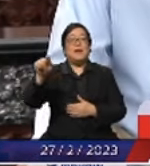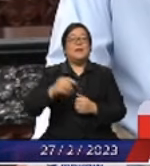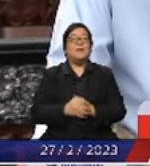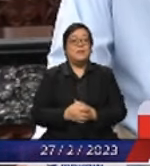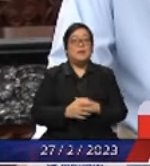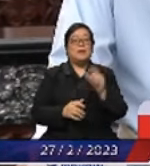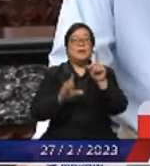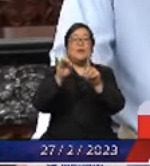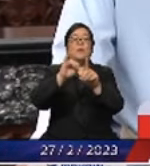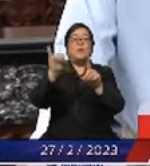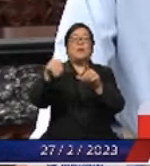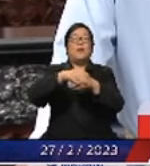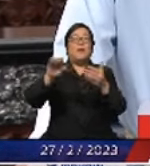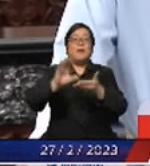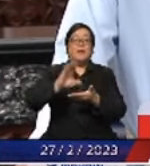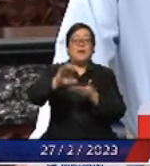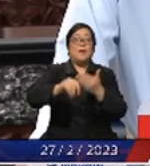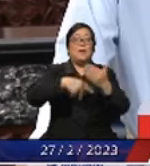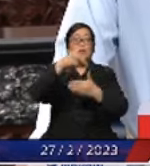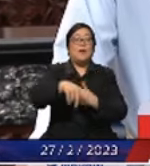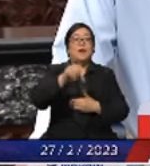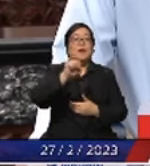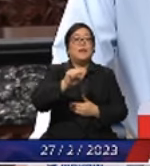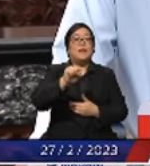s50juta Ringgit program